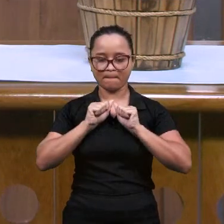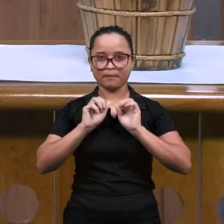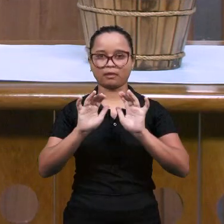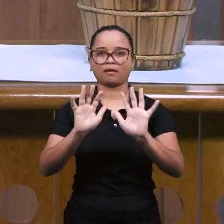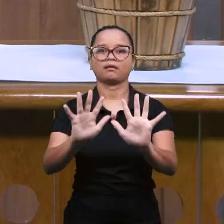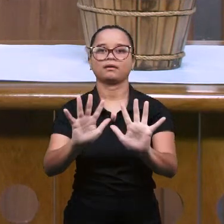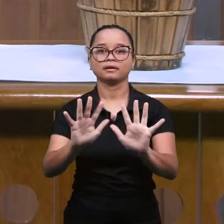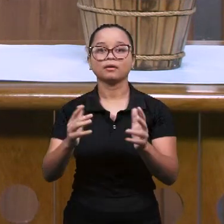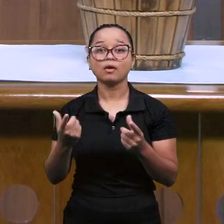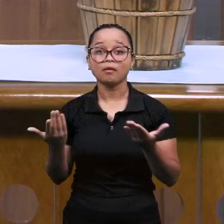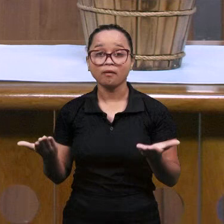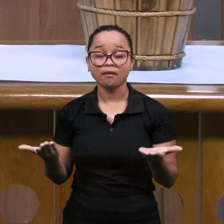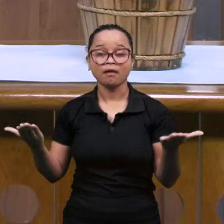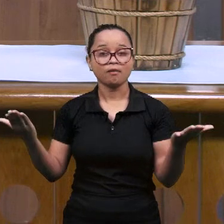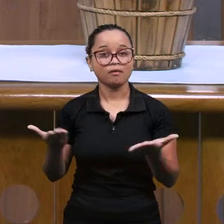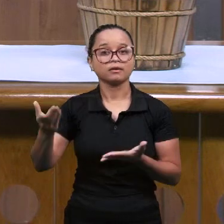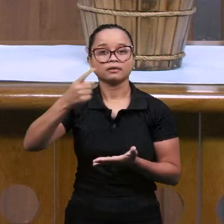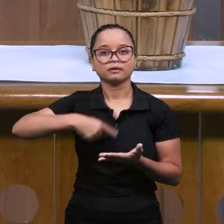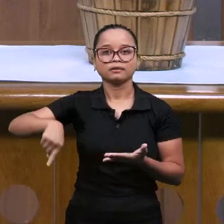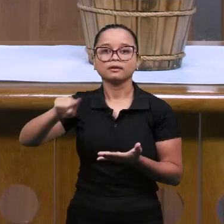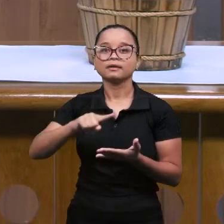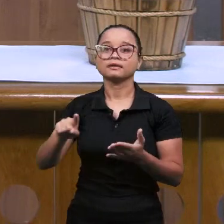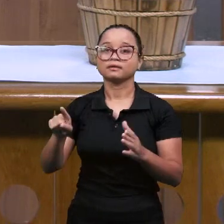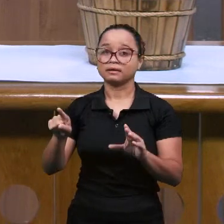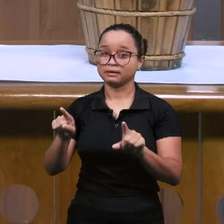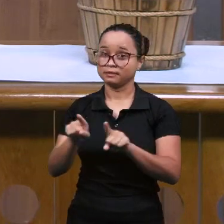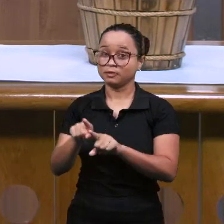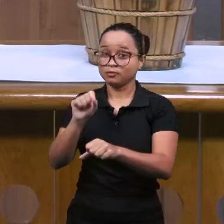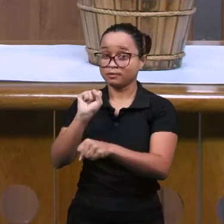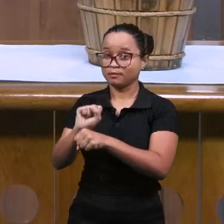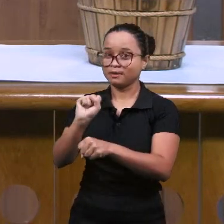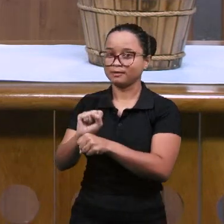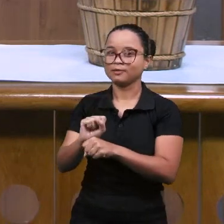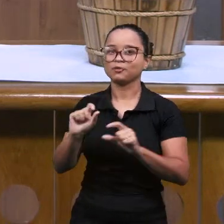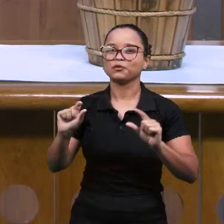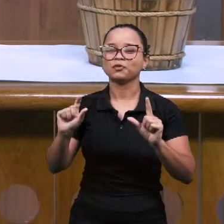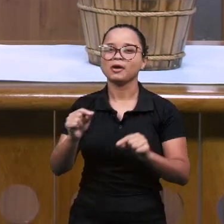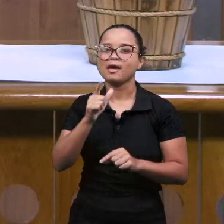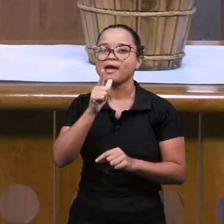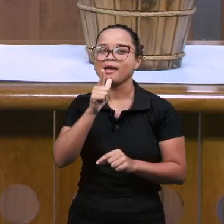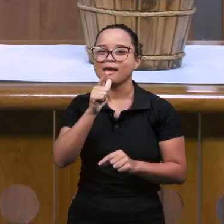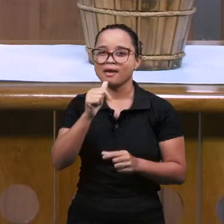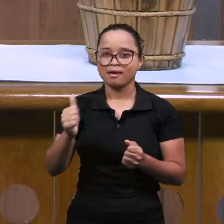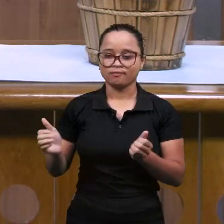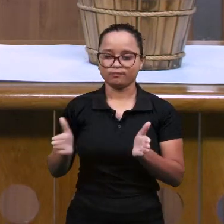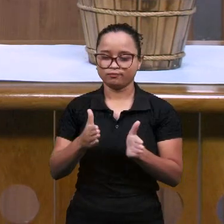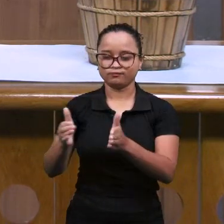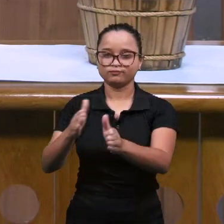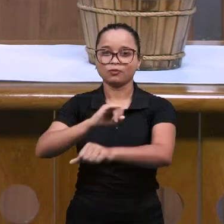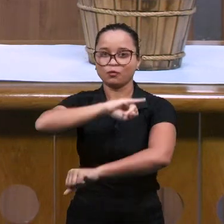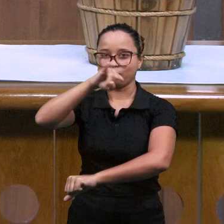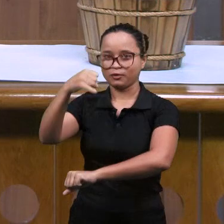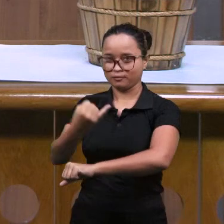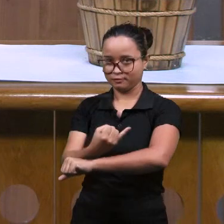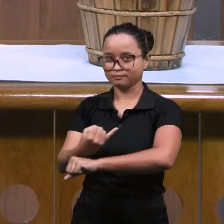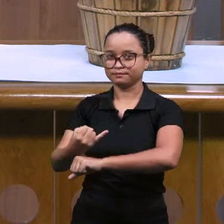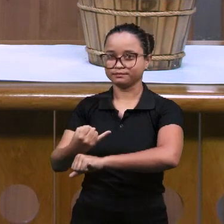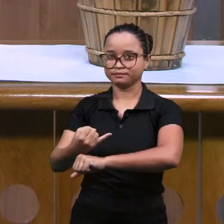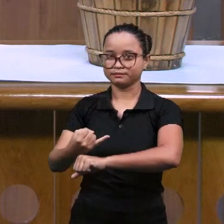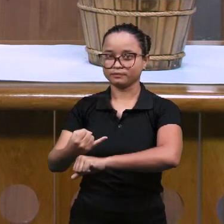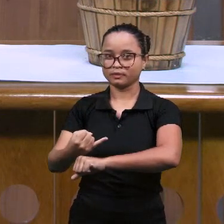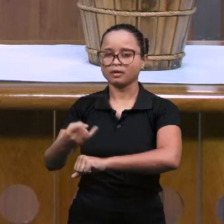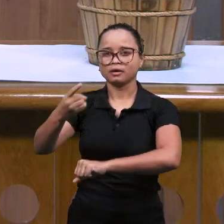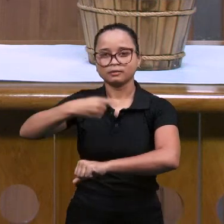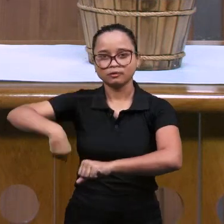attendons l'ouverture du fleuve Jourdain. Et pour cela, nous sommes